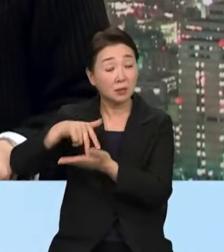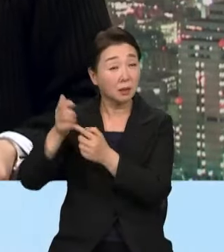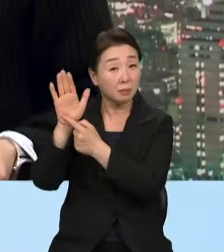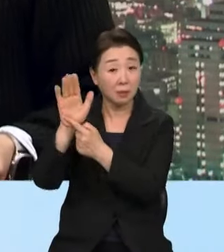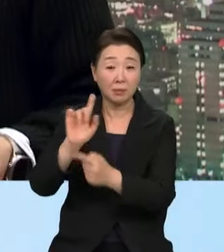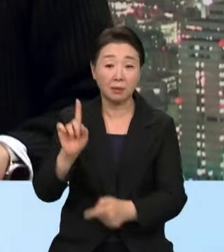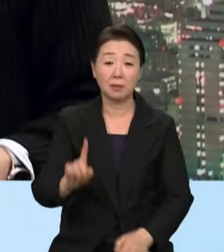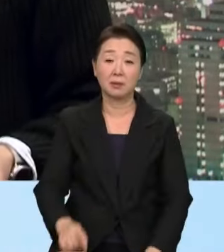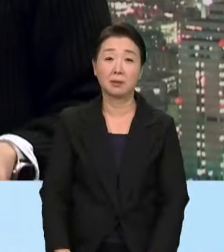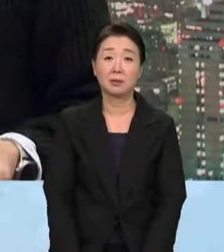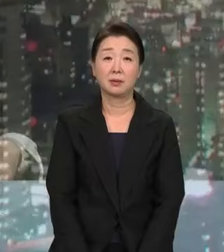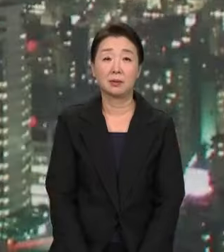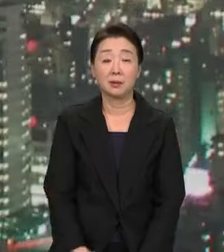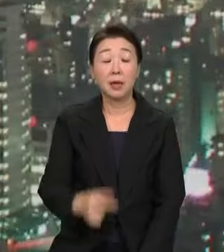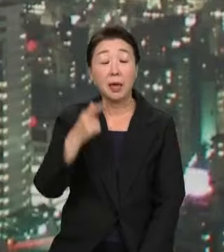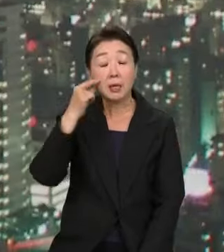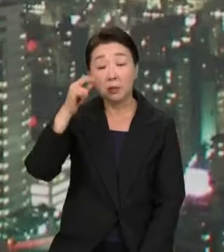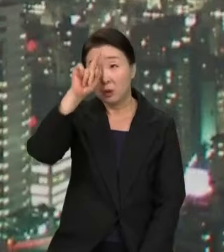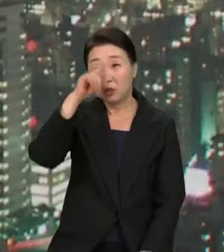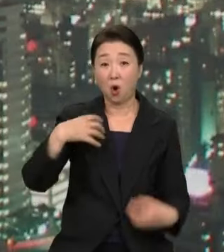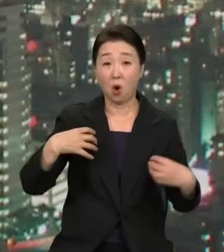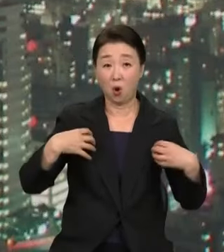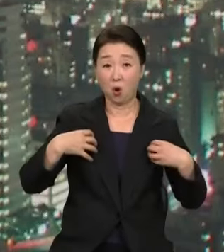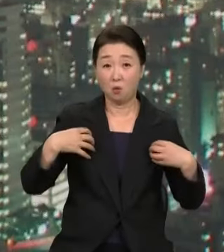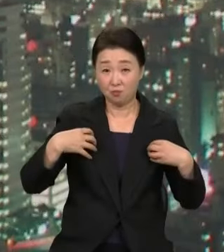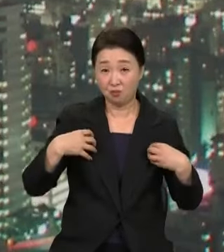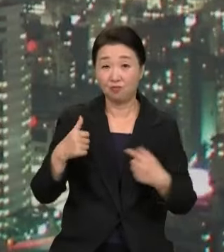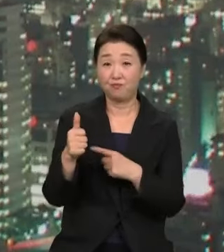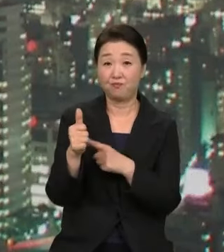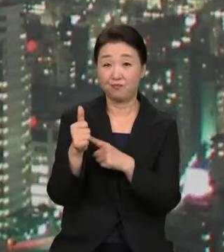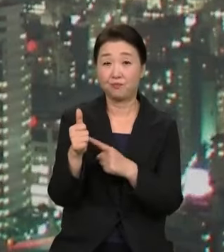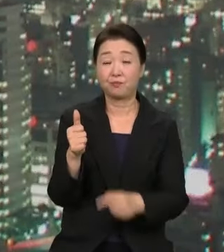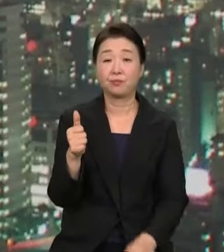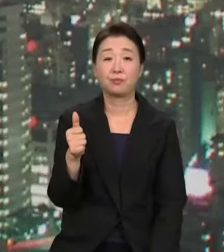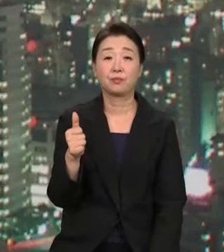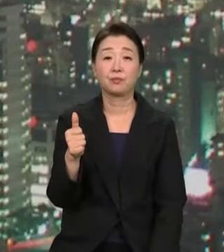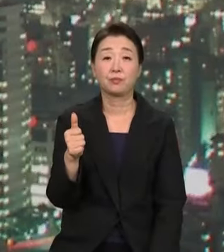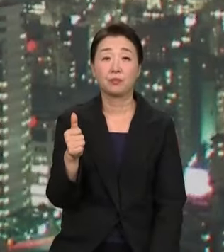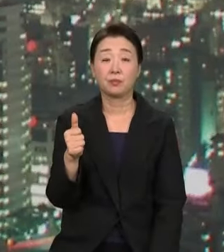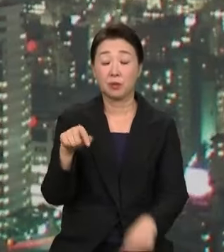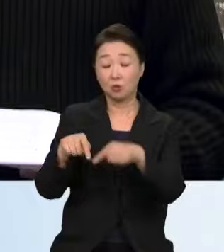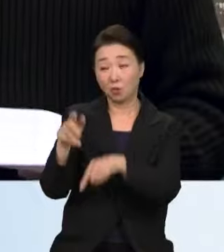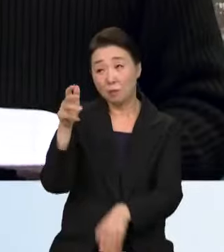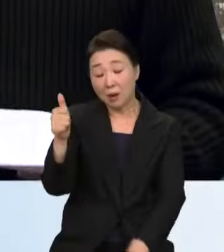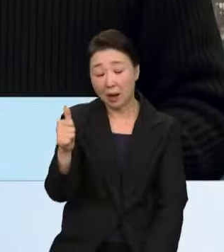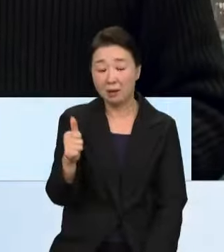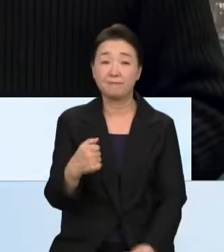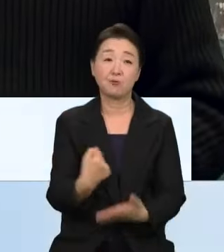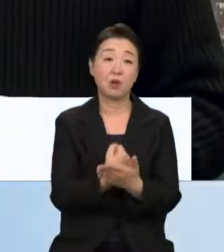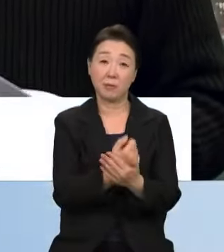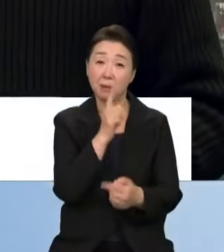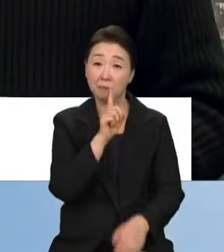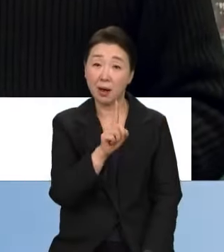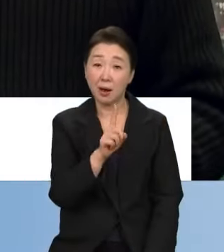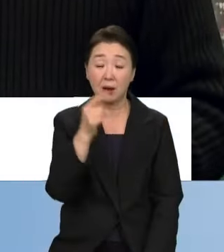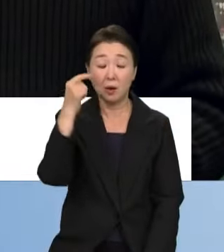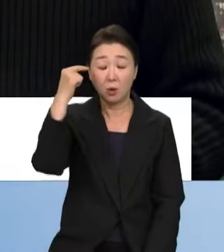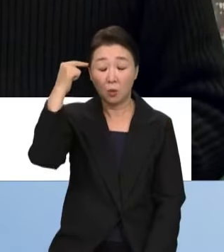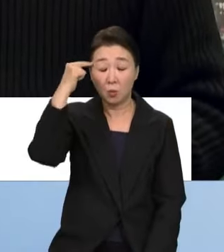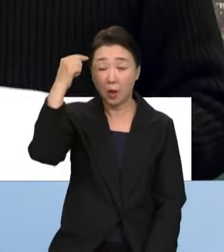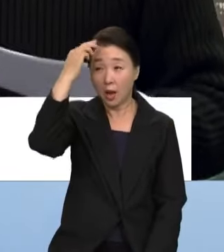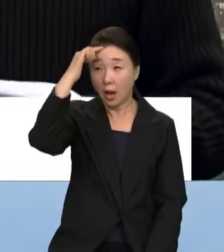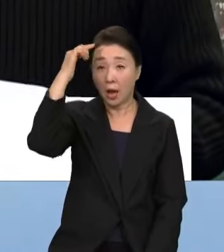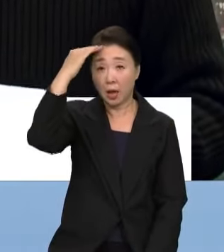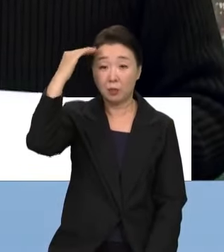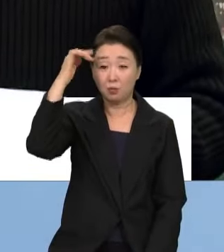밝혔다고요네 일본 정부 대변인인 하야시 요시마사 관방 장관은 유감이란 입장을 밝혔습니다 다만 한국 정부와